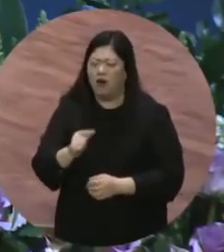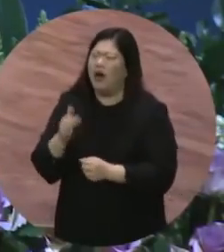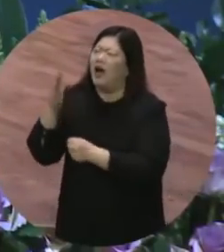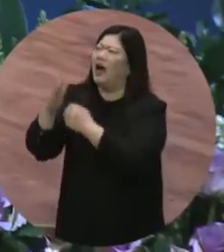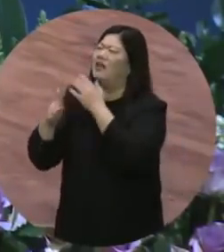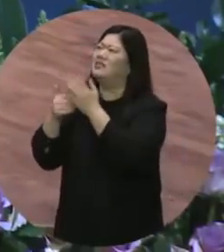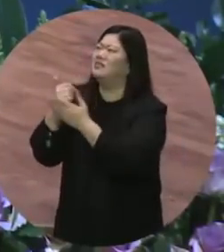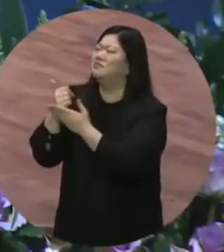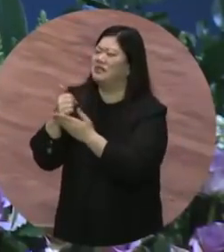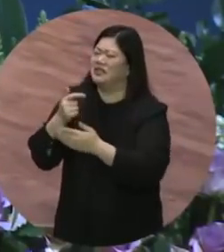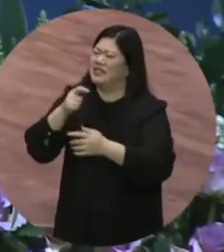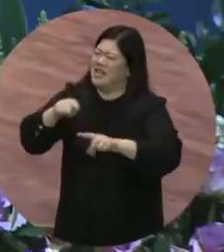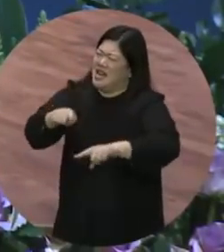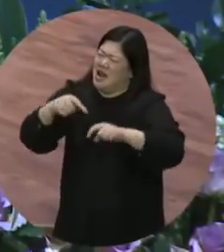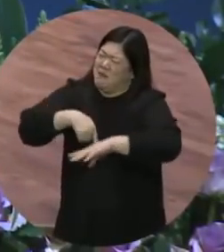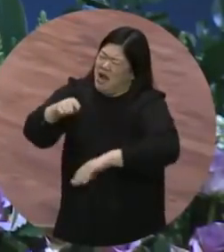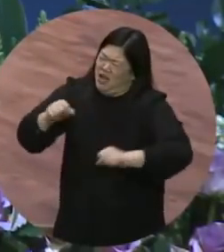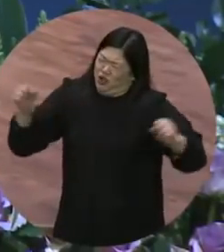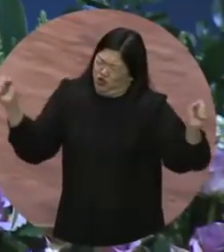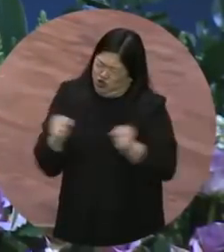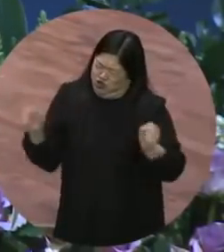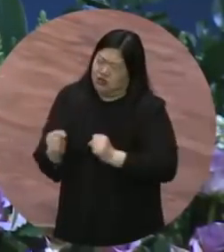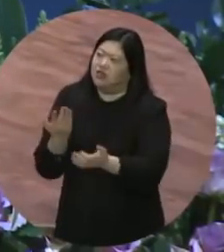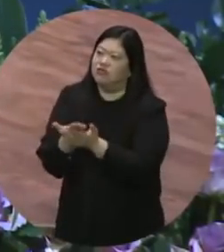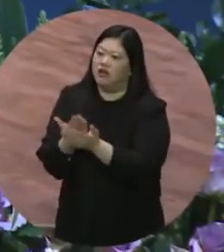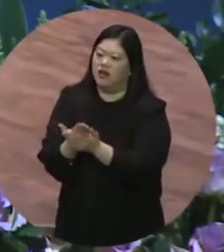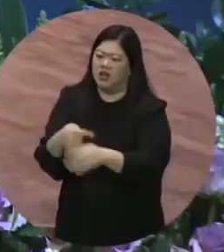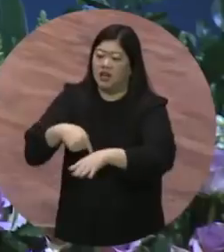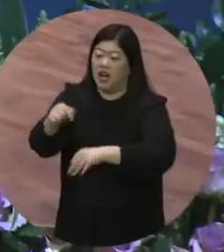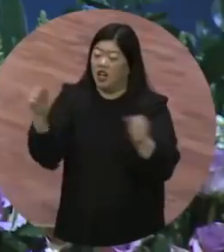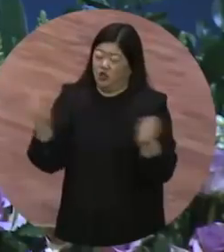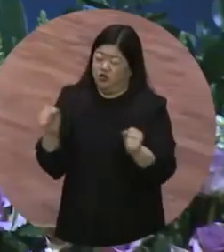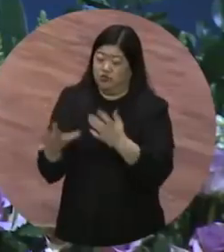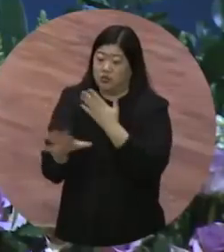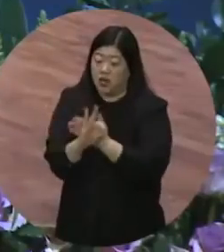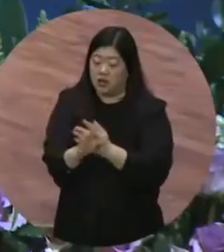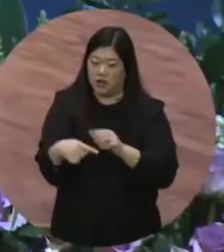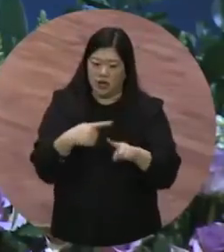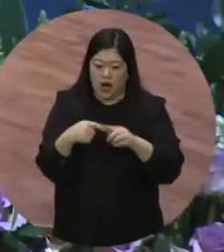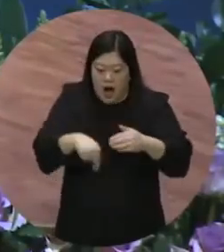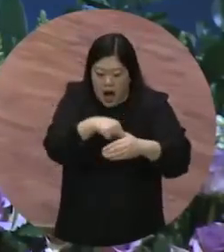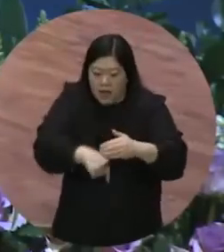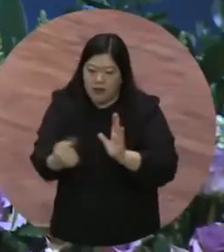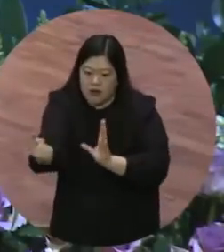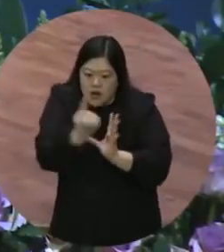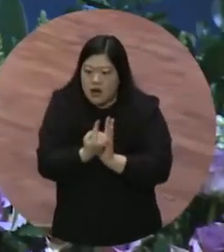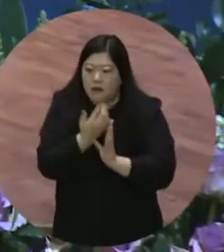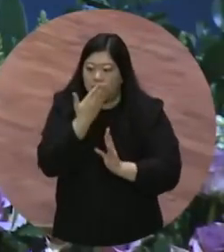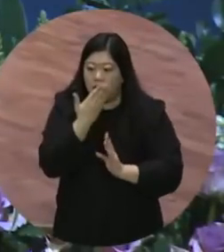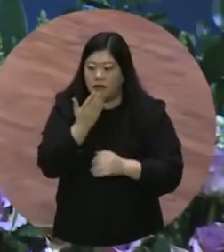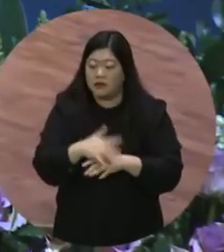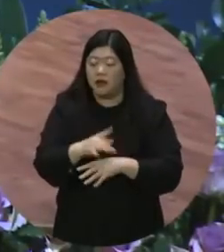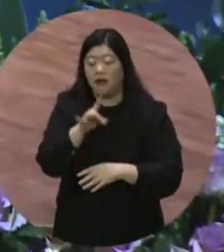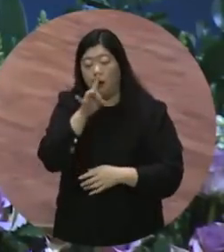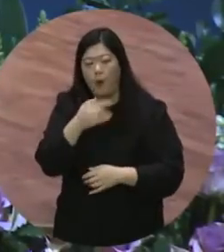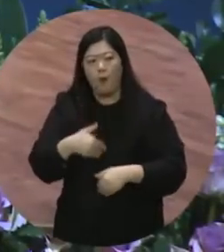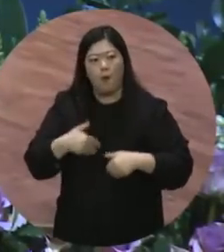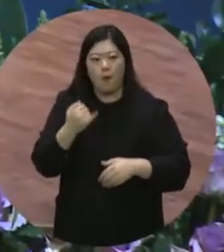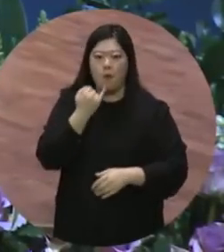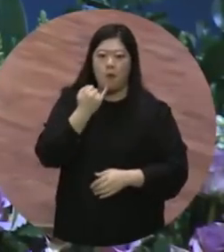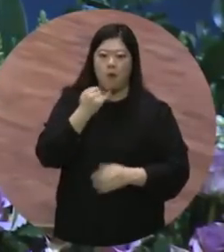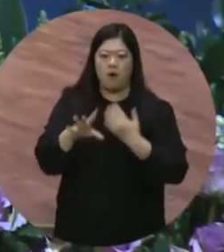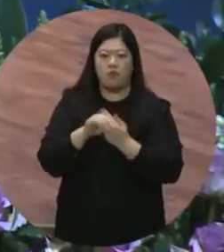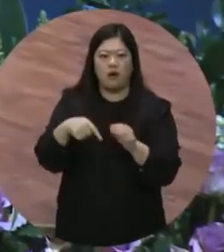추워야 들어오거든. 덥든지 추워야지 이렇게 미지근한 날씨는 계속 밖에 있을 수 있거든. 그래서 우리